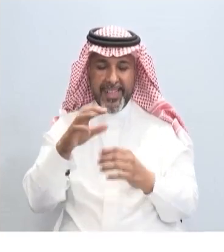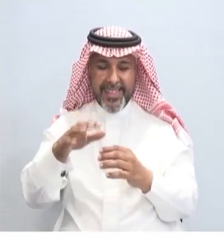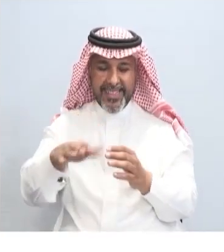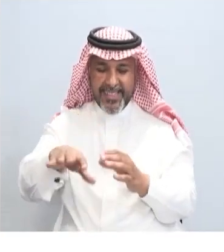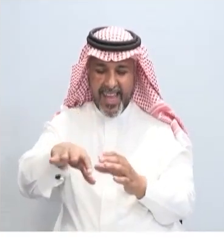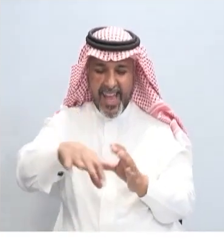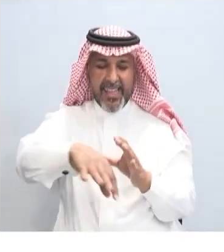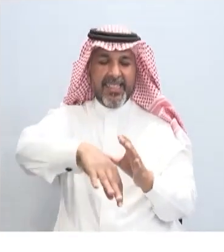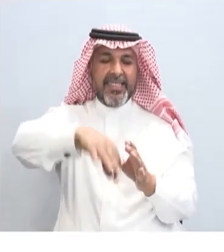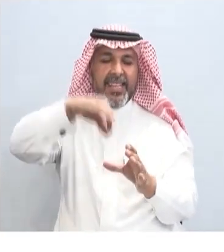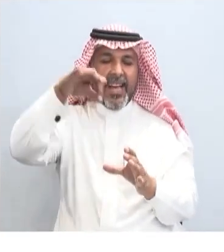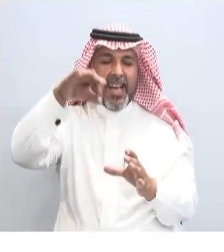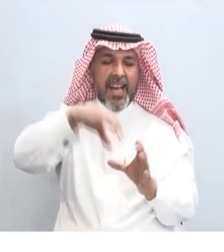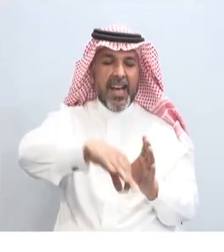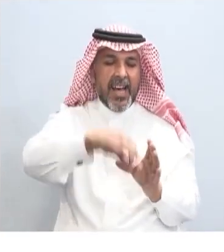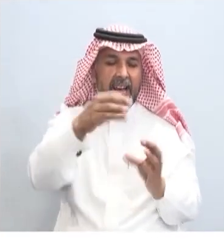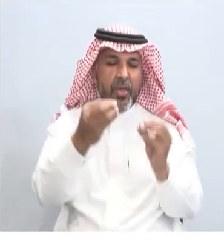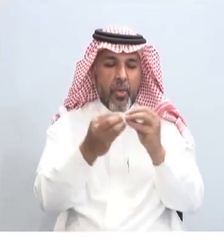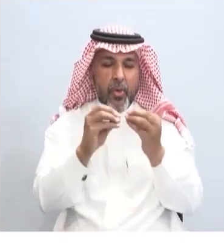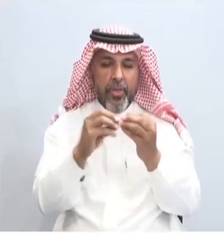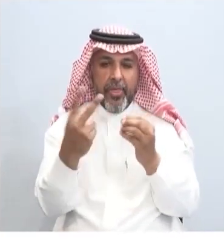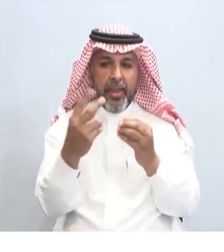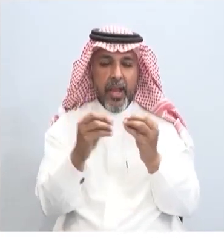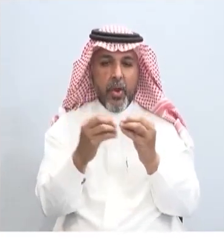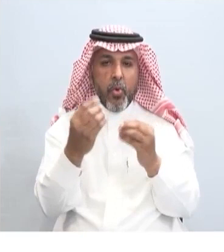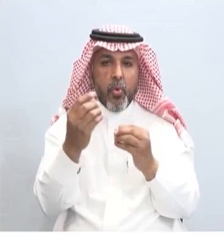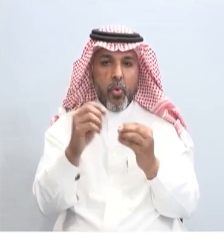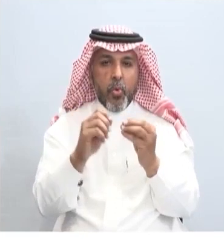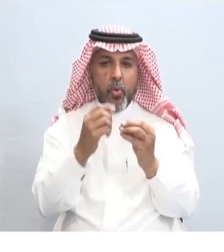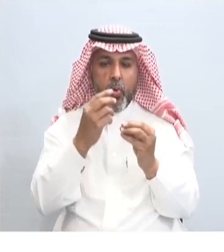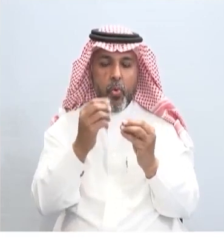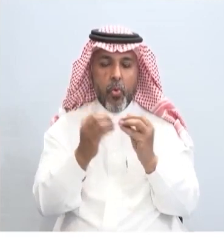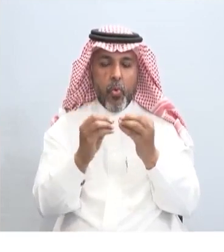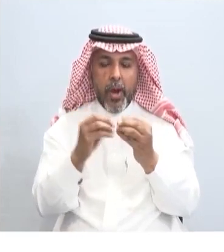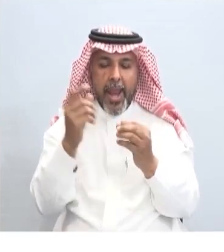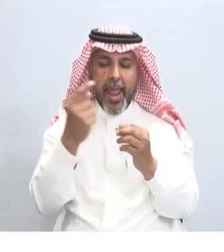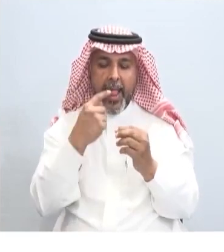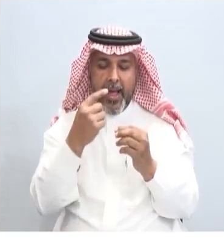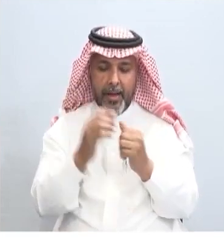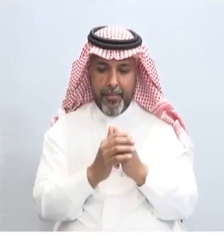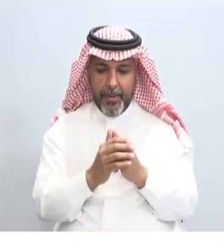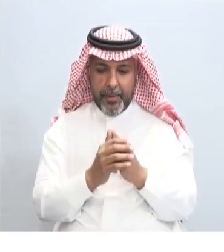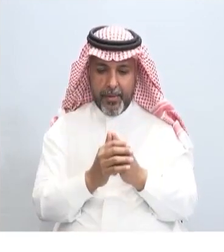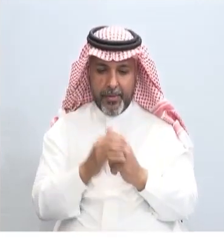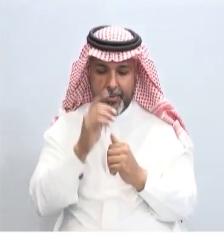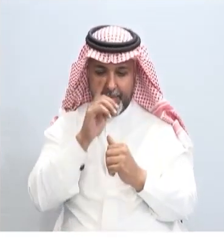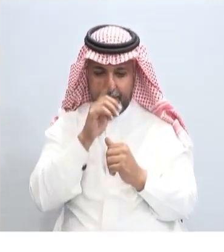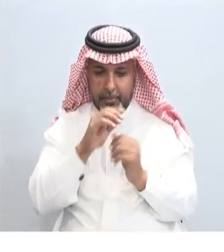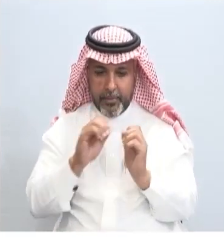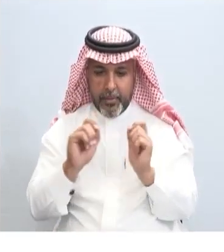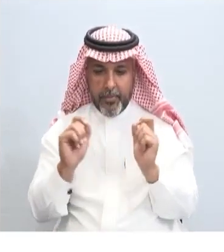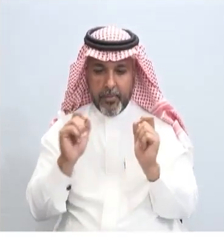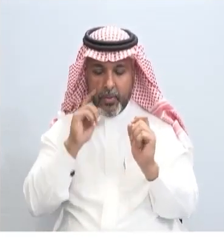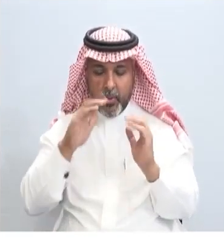بطاقتين حمراوين الواحده والاخرى من صندوق يحتوي خمس بطاقات صفراء وخمس حمراء وخمس برتقاليه مع